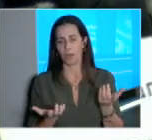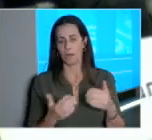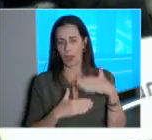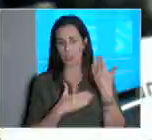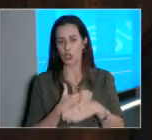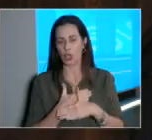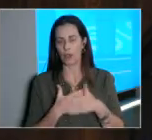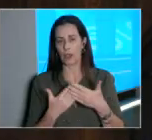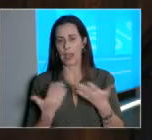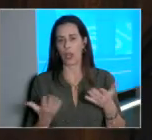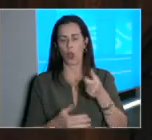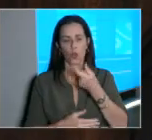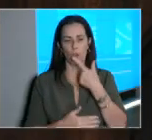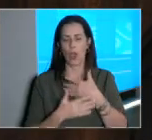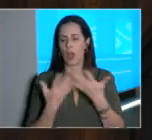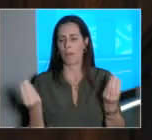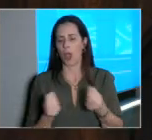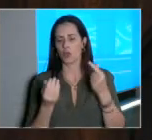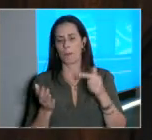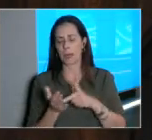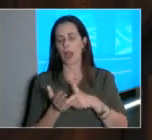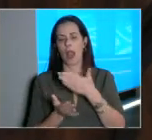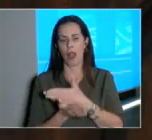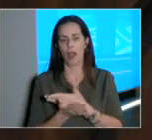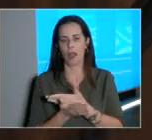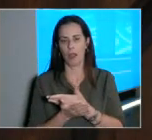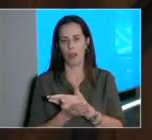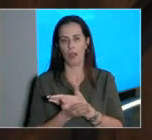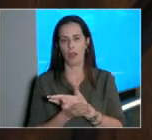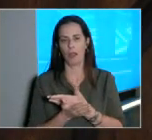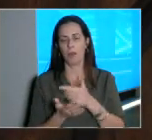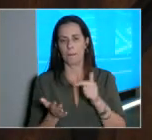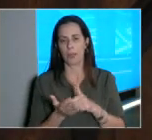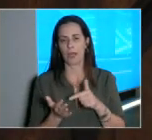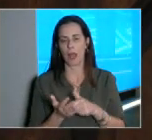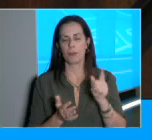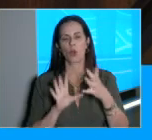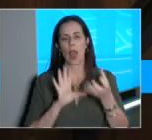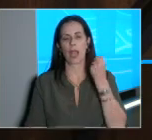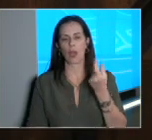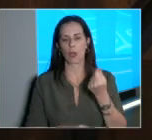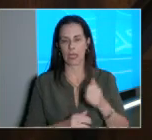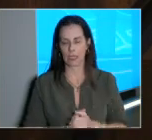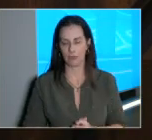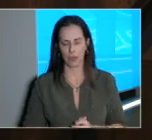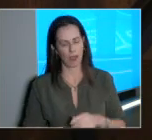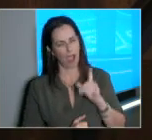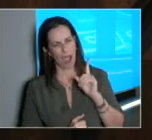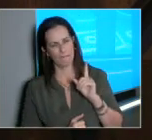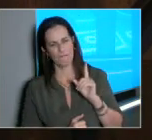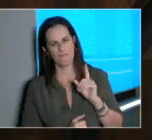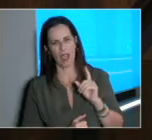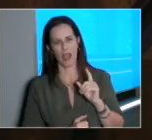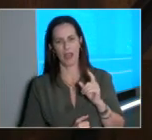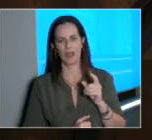שבסופו של דבר אין לו סל תרופות או אין לו משהו דומה בגלל ש... מישהו לקח לו את כל הכסף. כן, אבל אני מניח